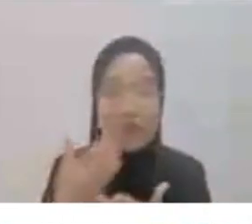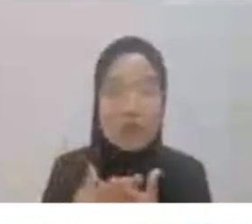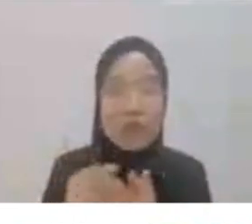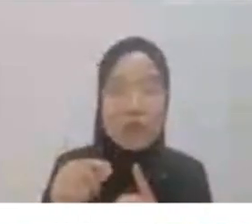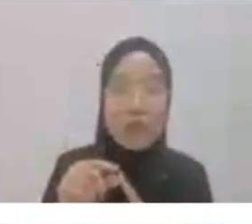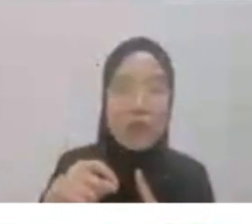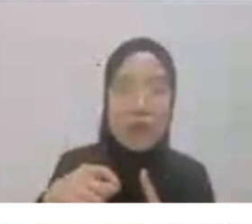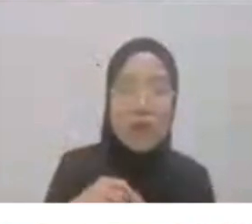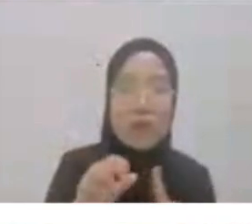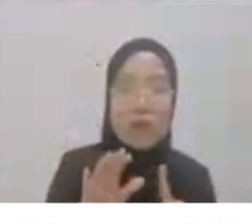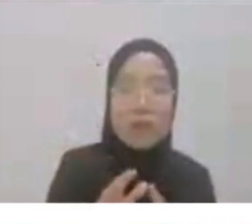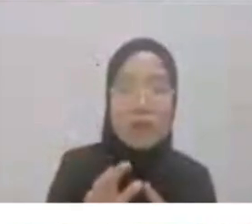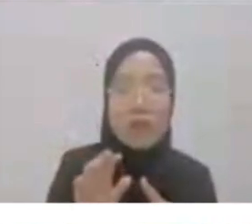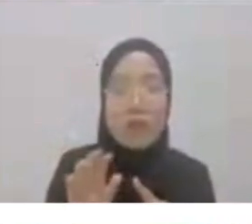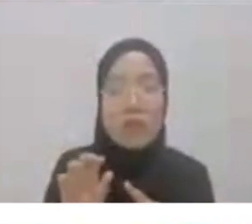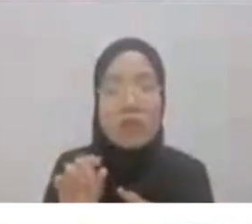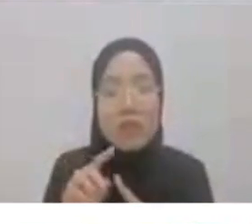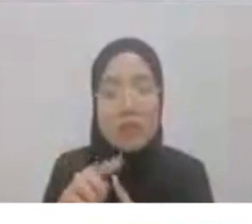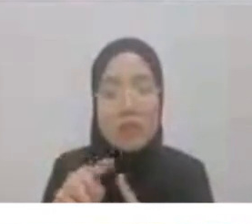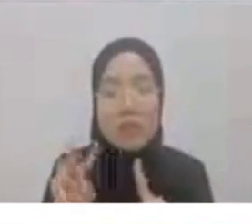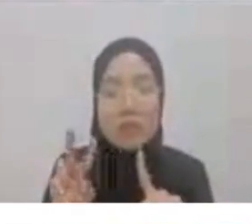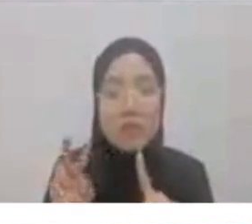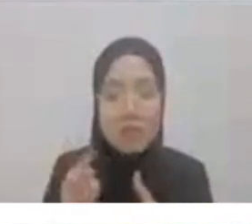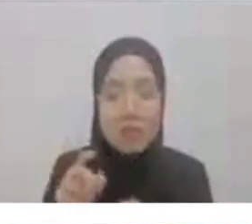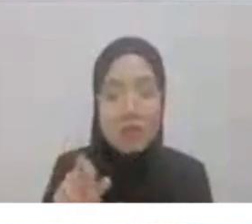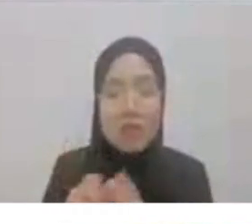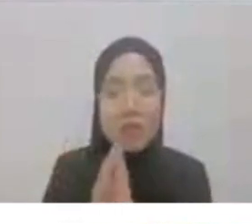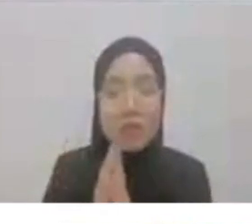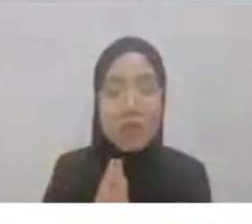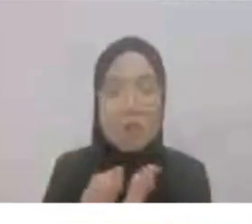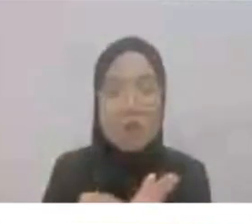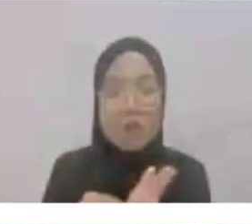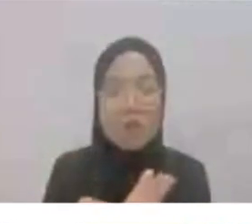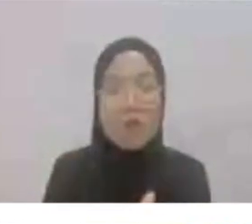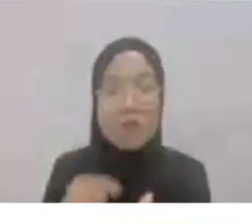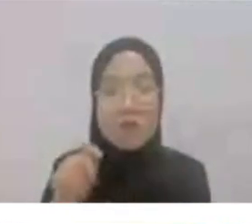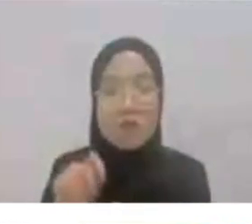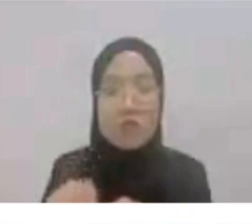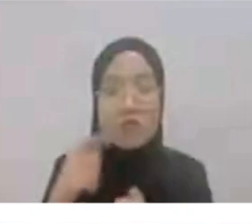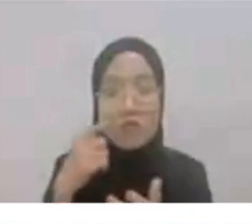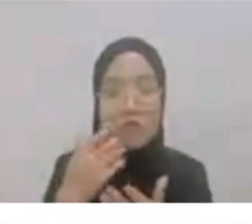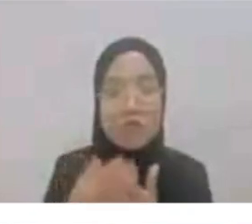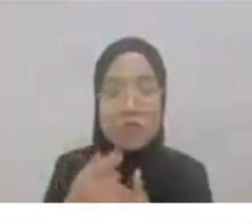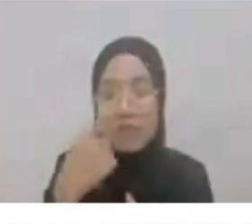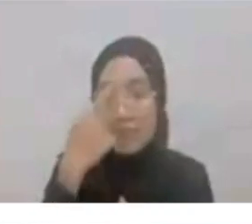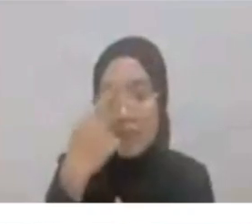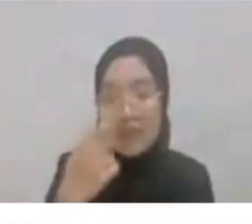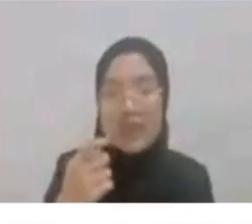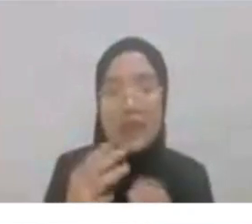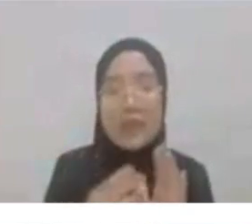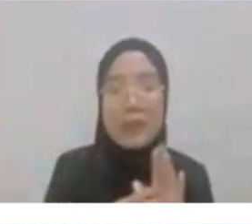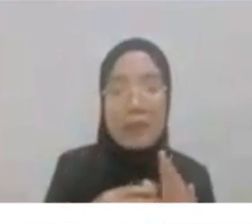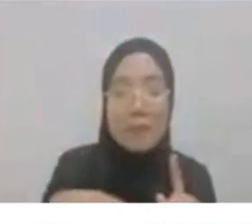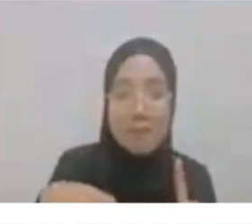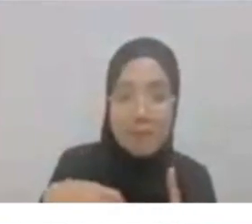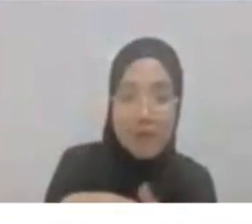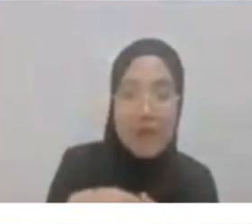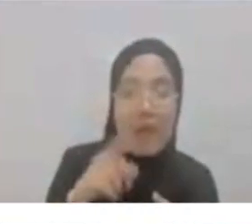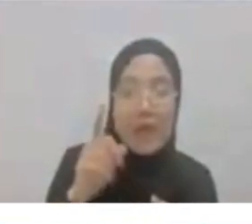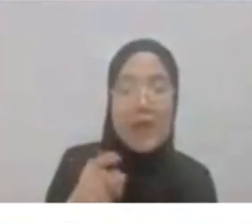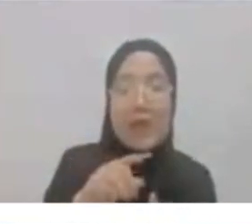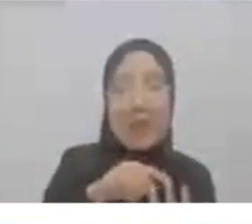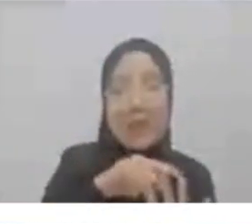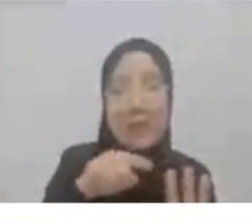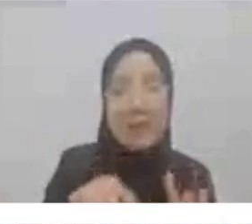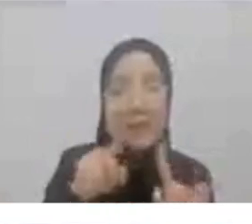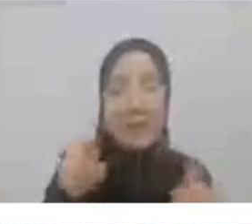bukti t12 Adapun pemohon juga tidak dapat menyajukan bukti yang meyakinkan mahkamah bahwa pemeri tersebut telah mendapatkan lima surat suarat